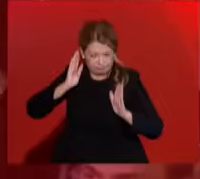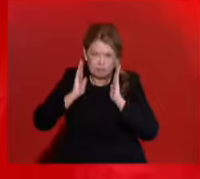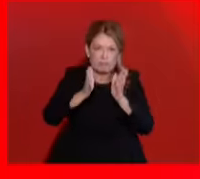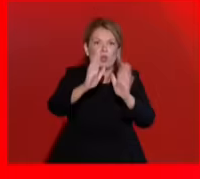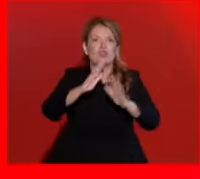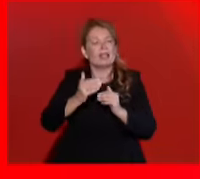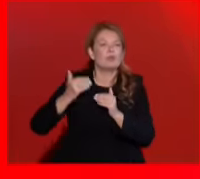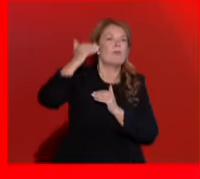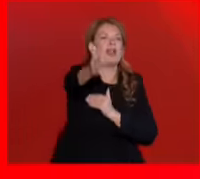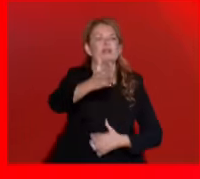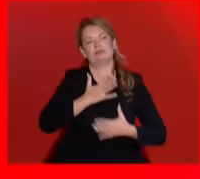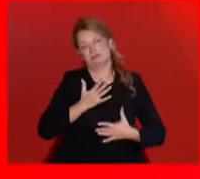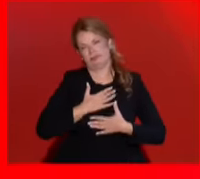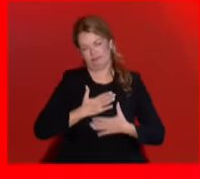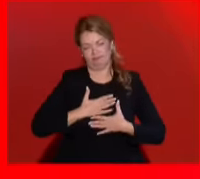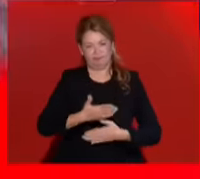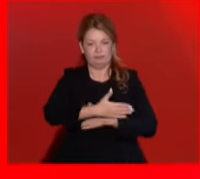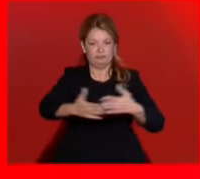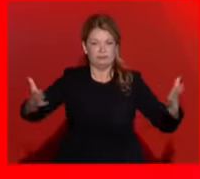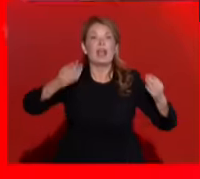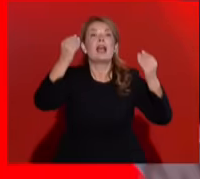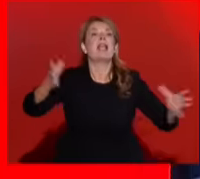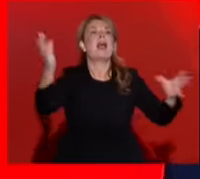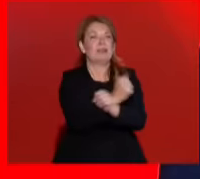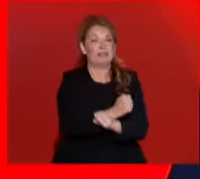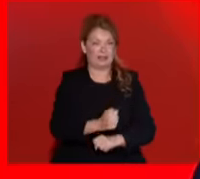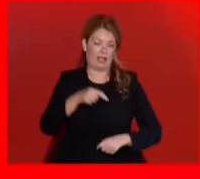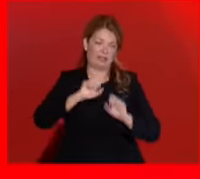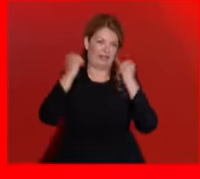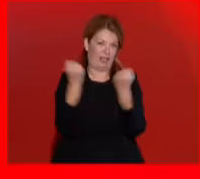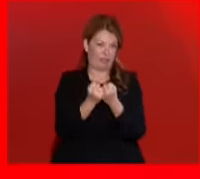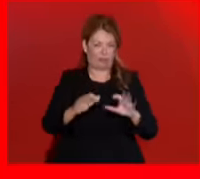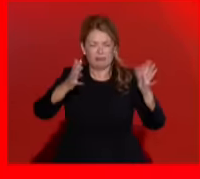Να είστε καλά. Καλή